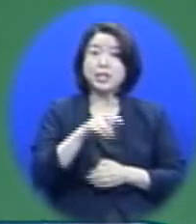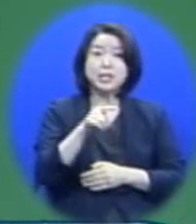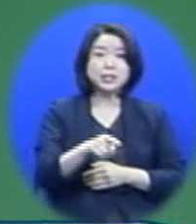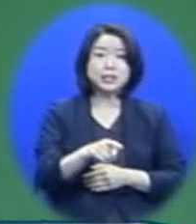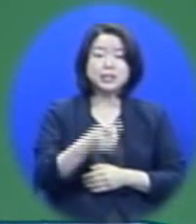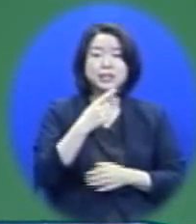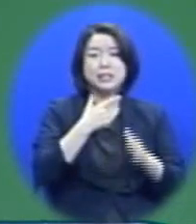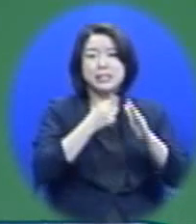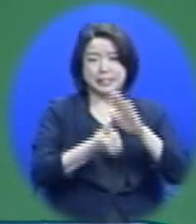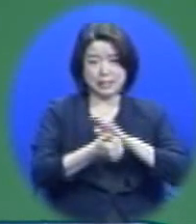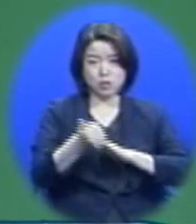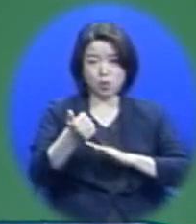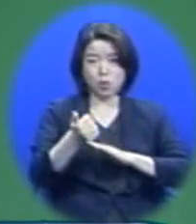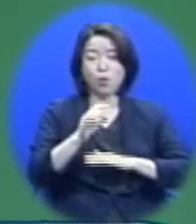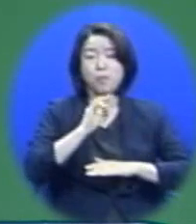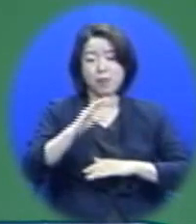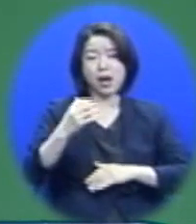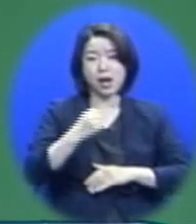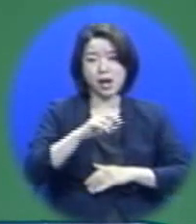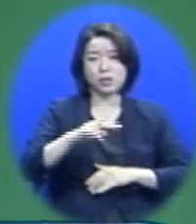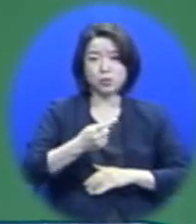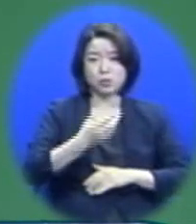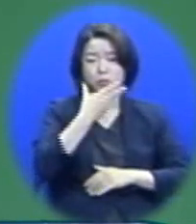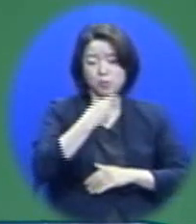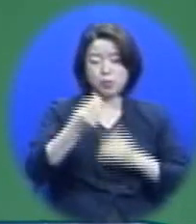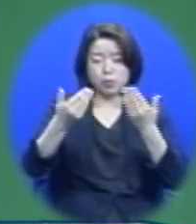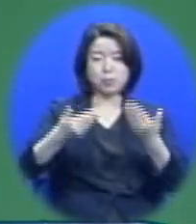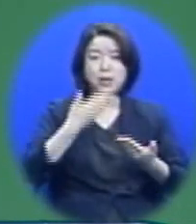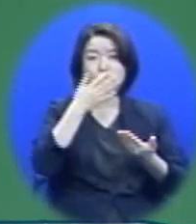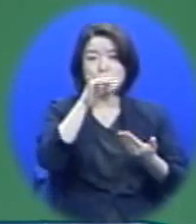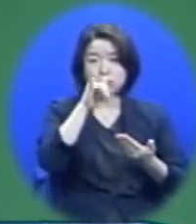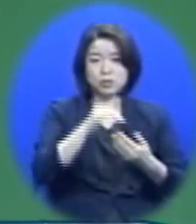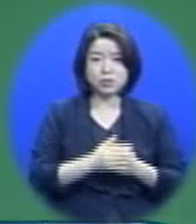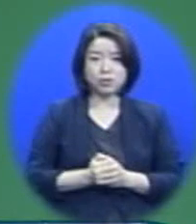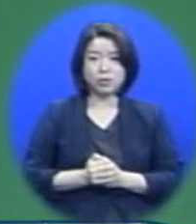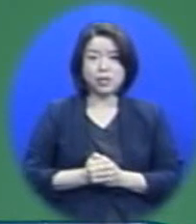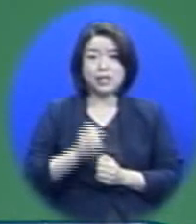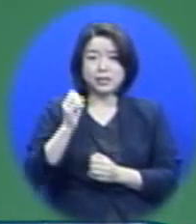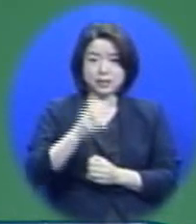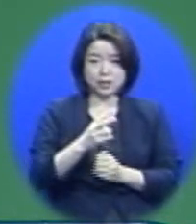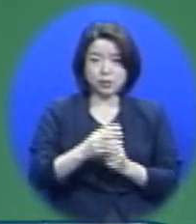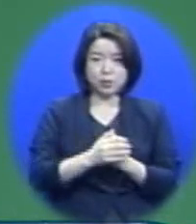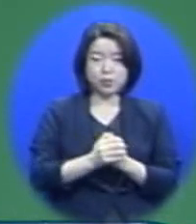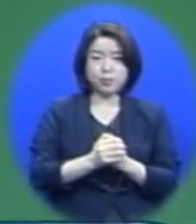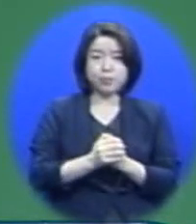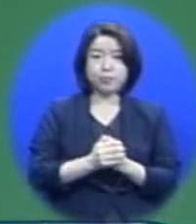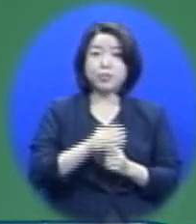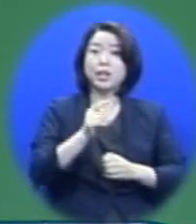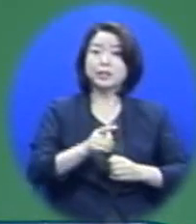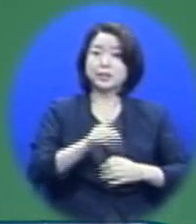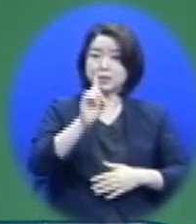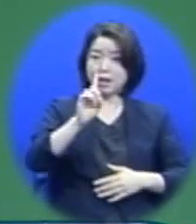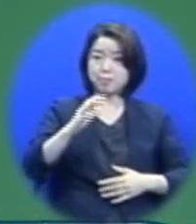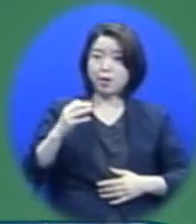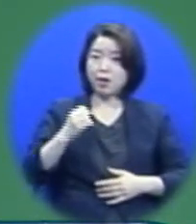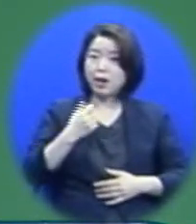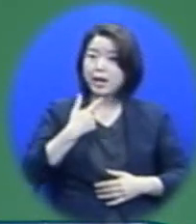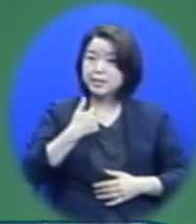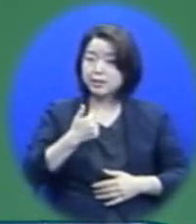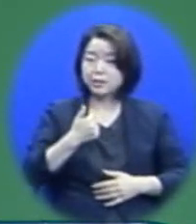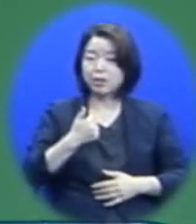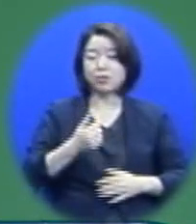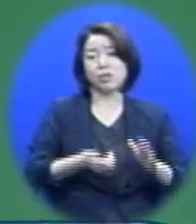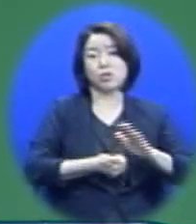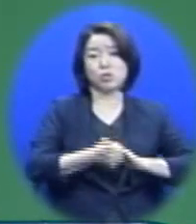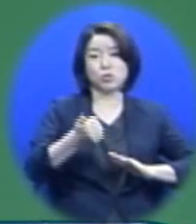그 소원만 가져도 복을 받는다만. 그리고 그 한번 가졌던 소원으로 끝난 게